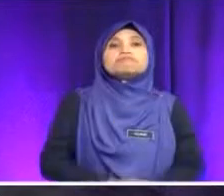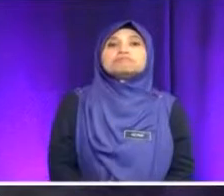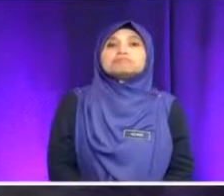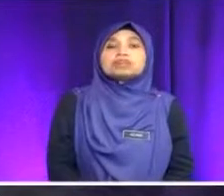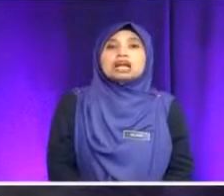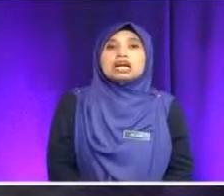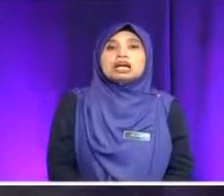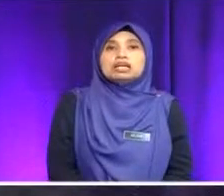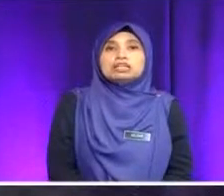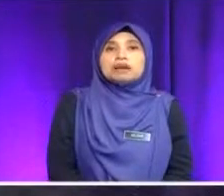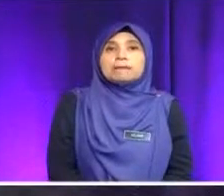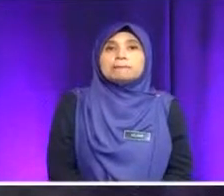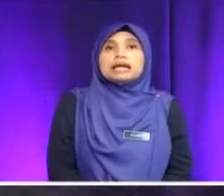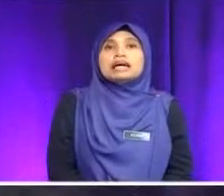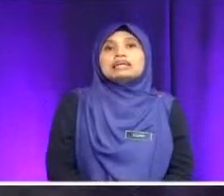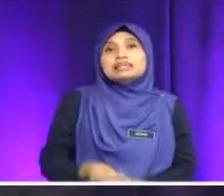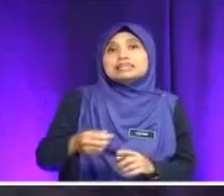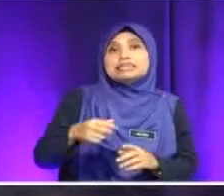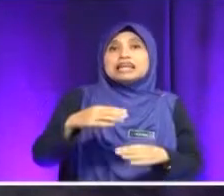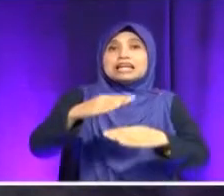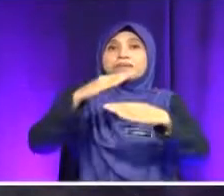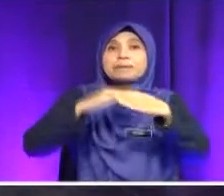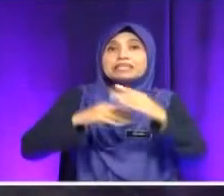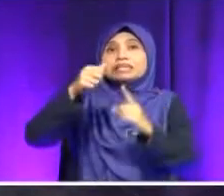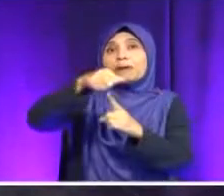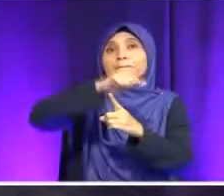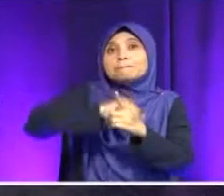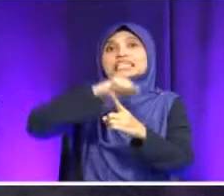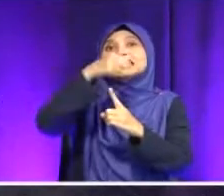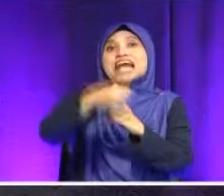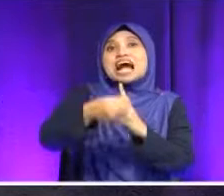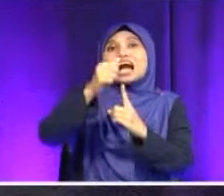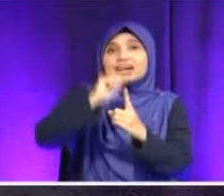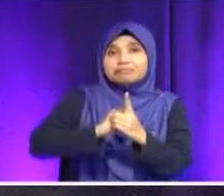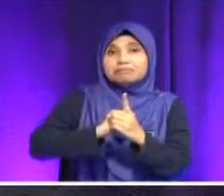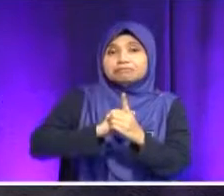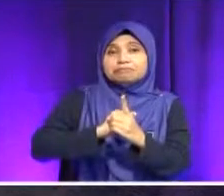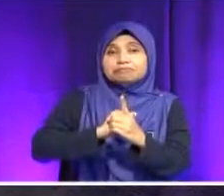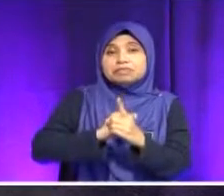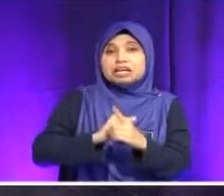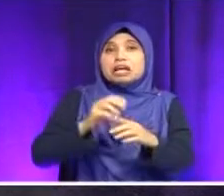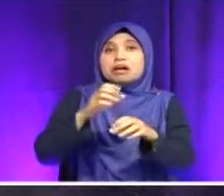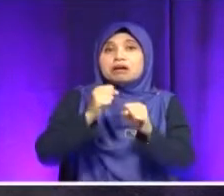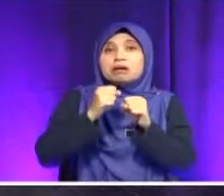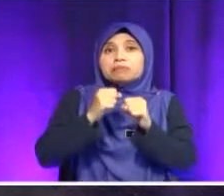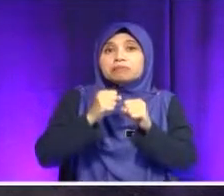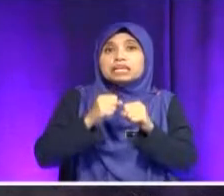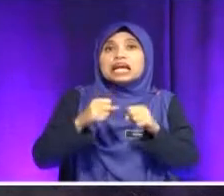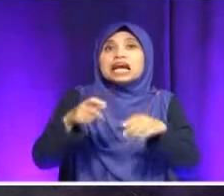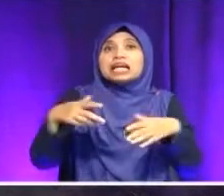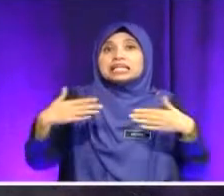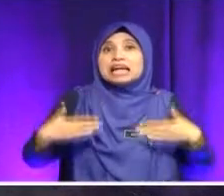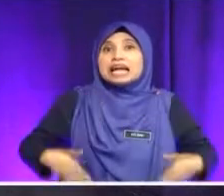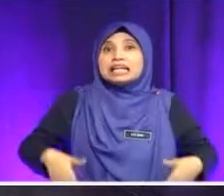lipatan pisang ataupun feeling banana by Teguh Ki ambilkan kain Nike yang telah disetrika